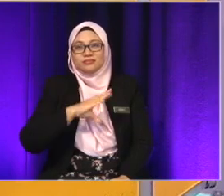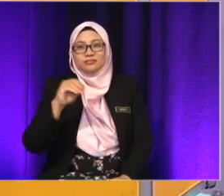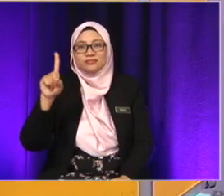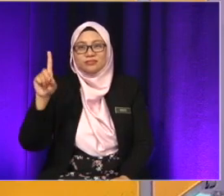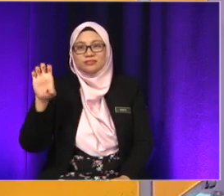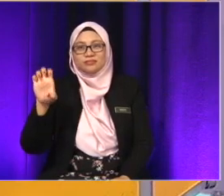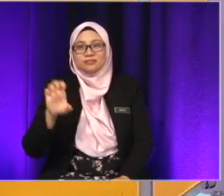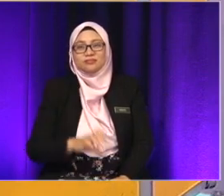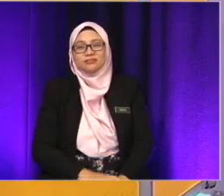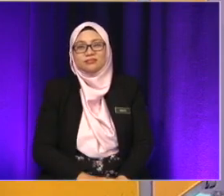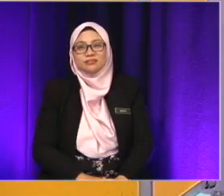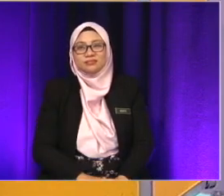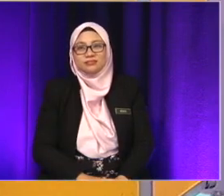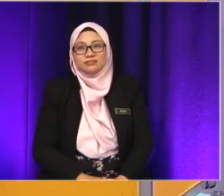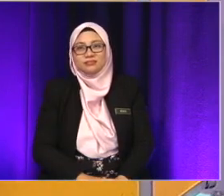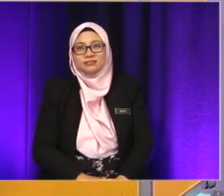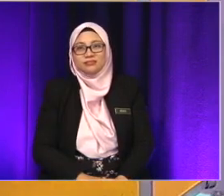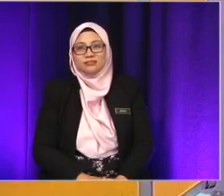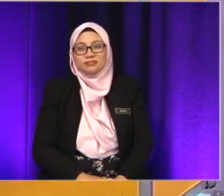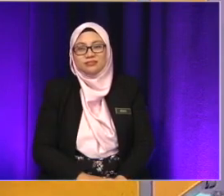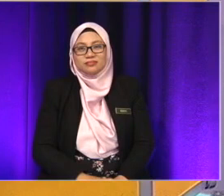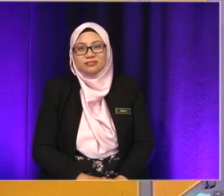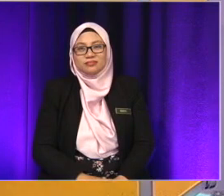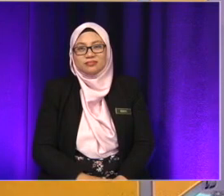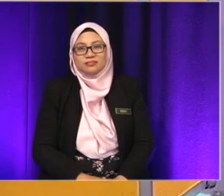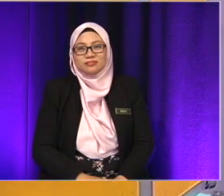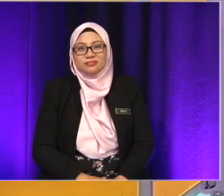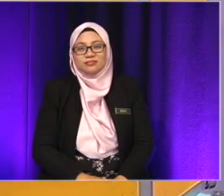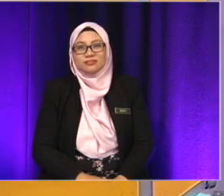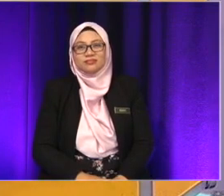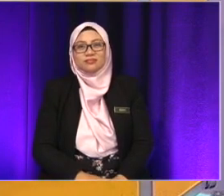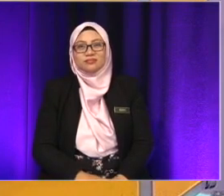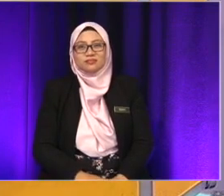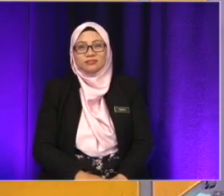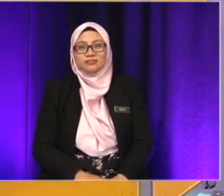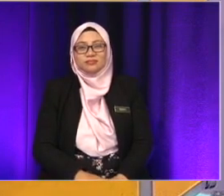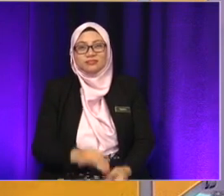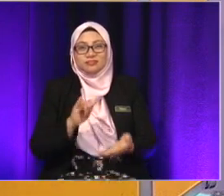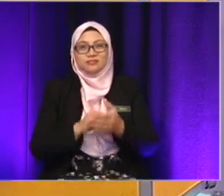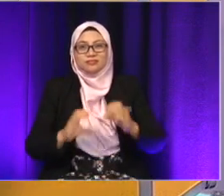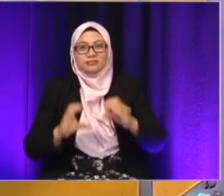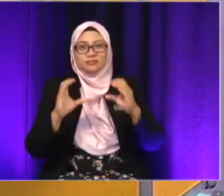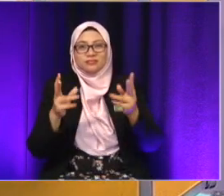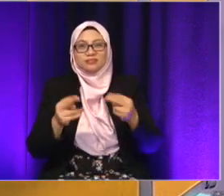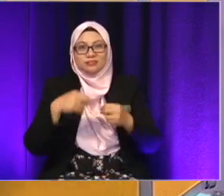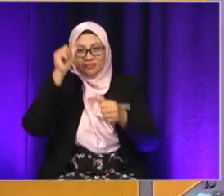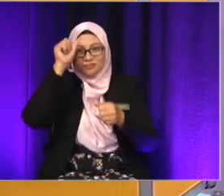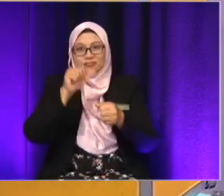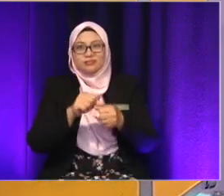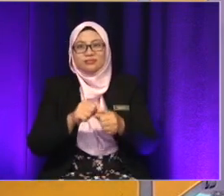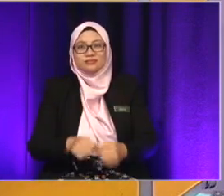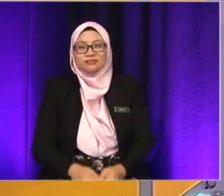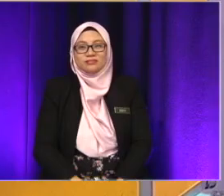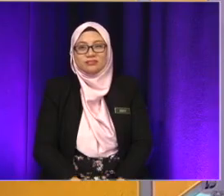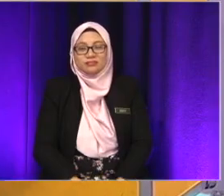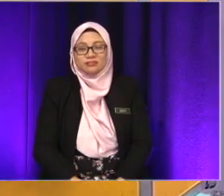1T. Formula dia saja. Oh, itu formula dia. S, 3I, 2P, 1T. Selesai itu je. Okey,